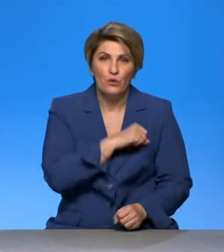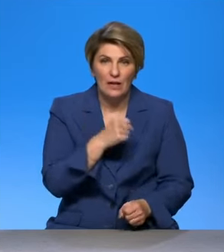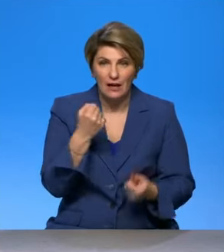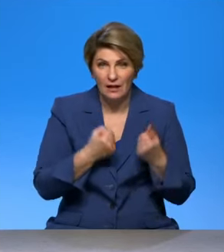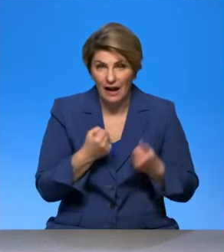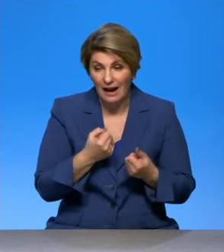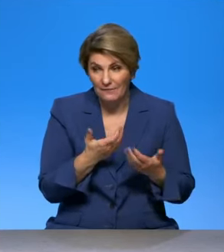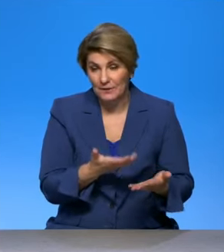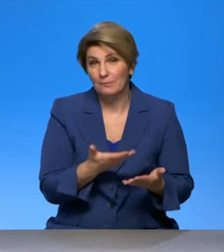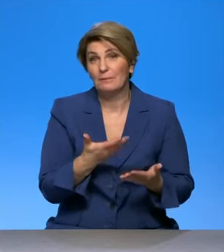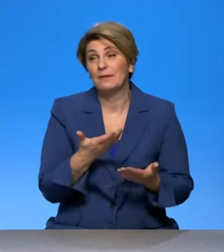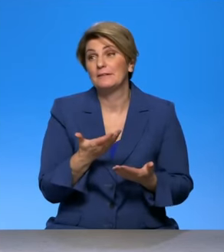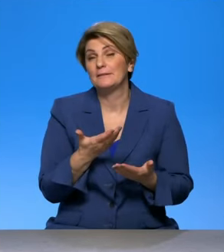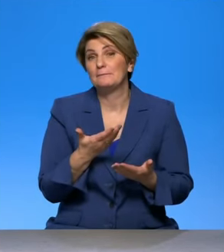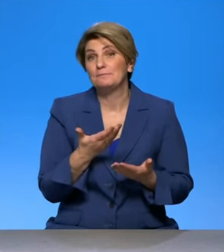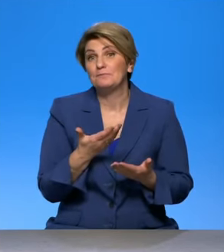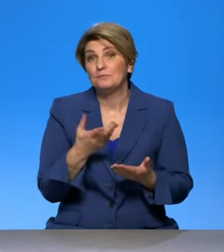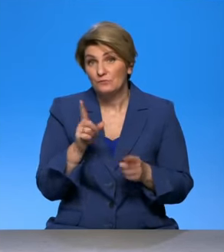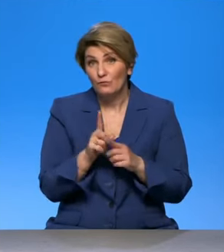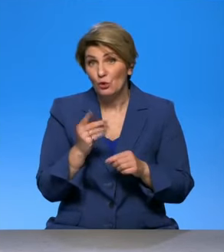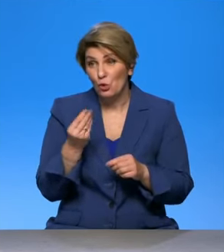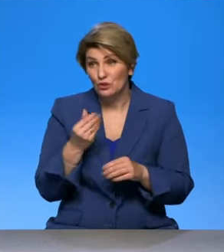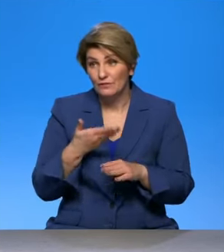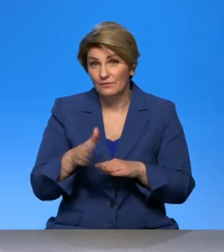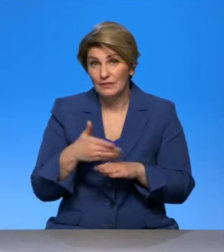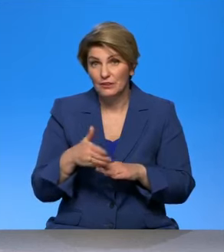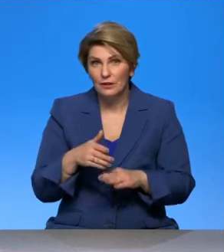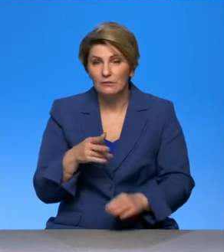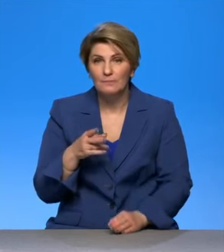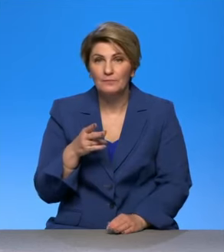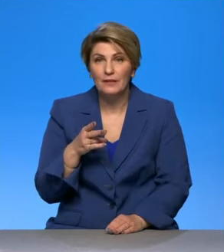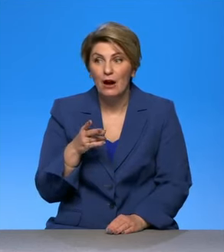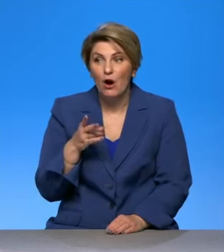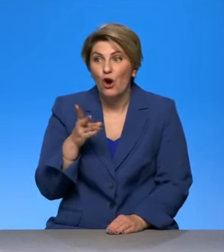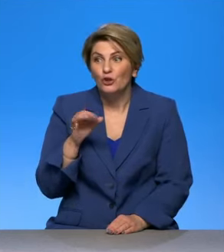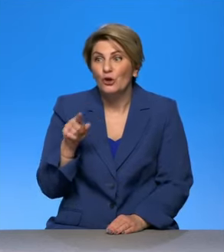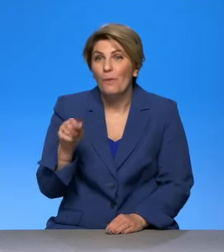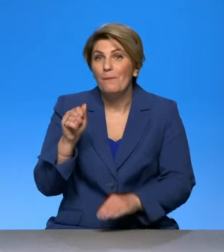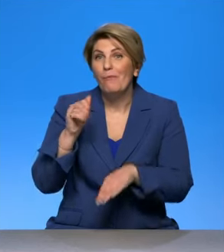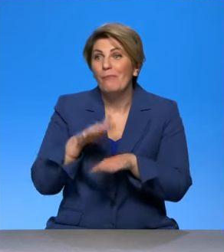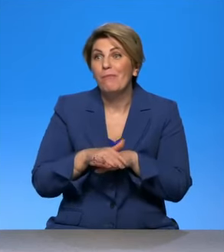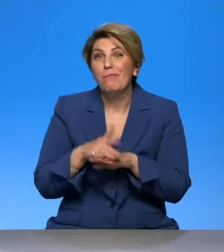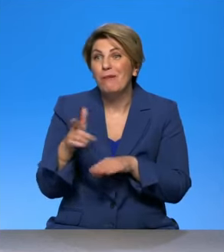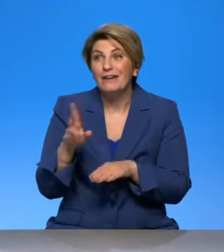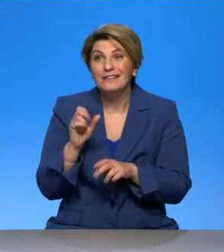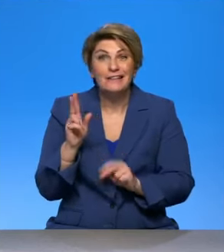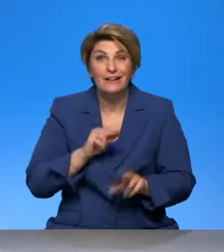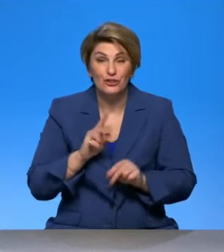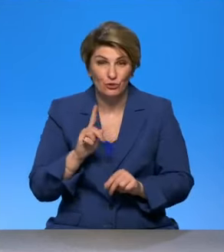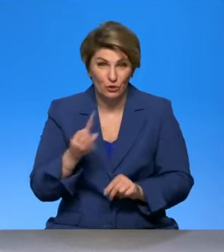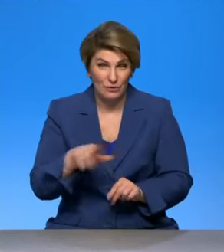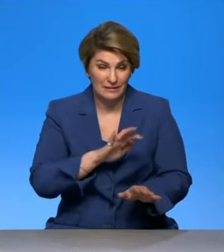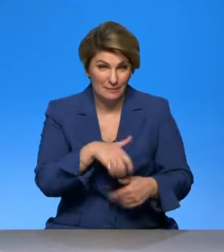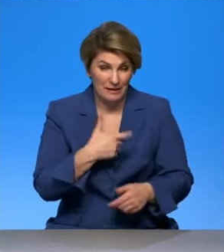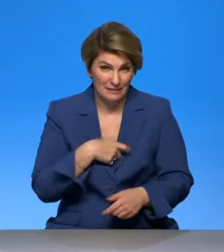банк, здесь знаете как, банк, он в принципе, он не рассчитывает на то, что он эту машину потом заберет как залог. Это просто все так оформлено. Ну там же, знаете, какая еще штука, что